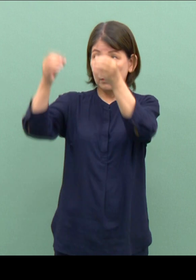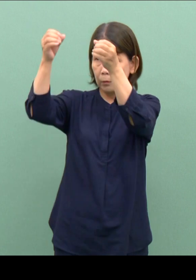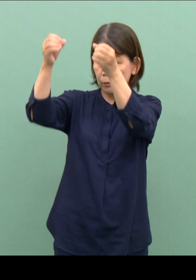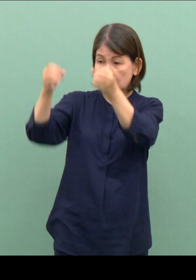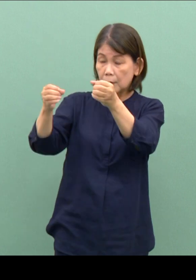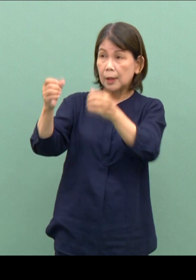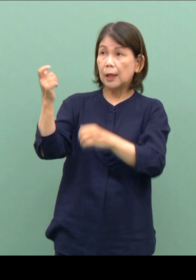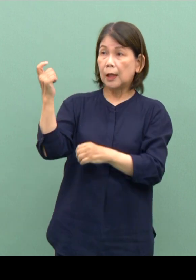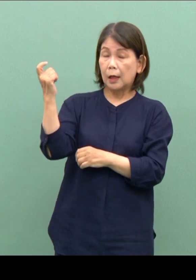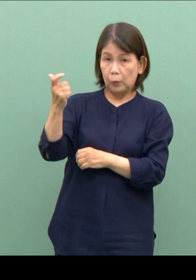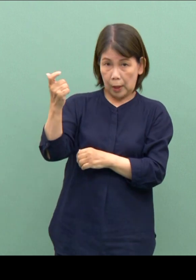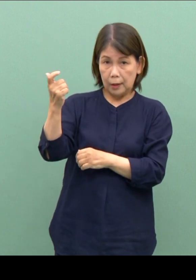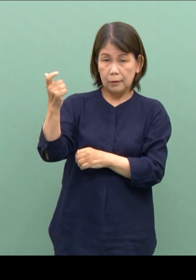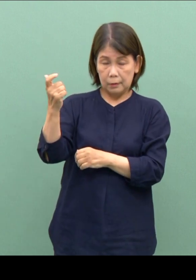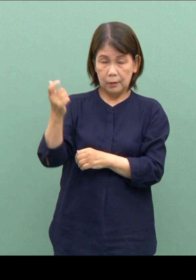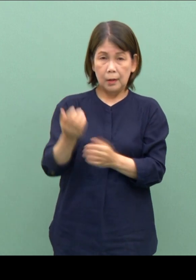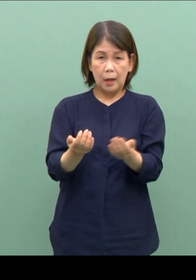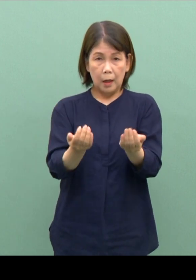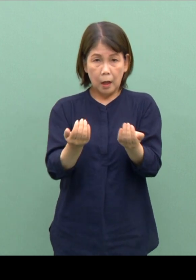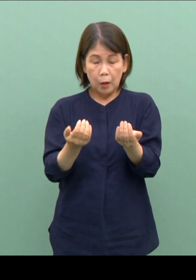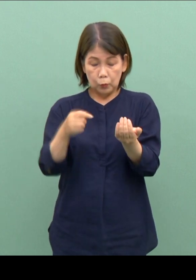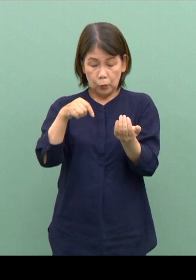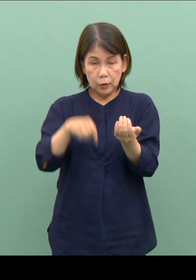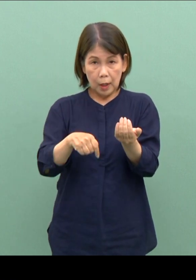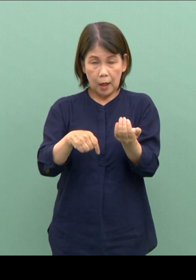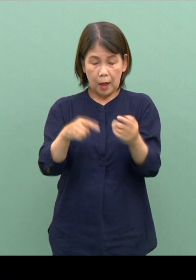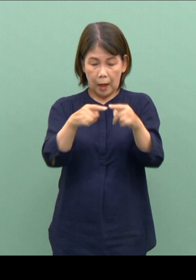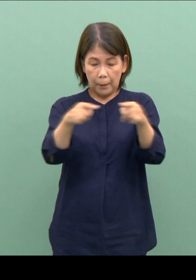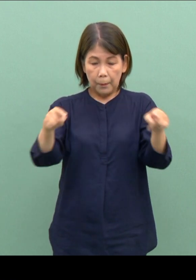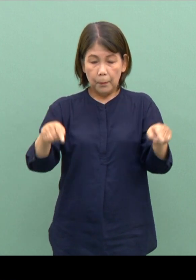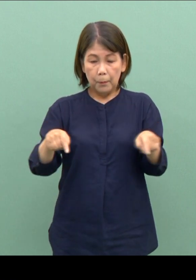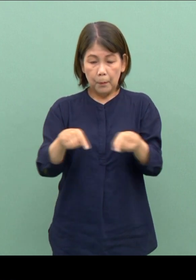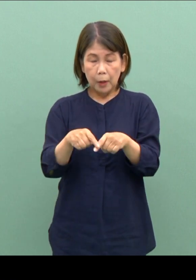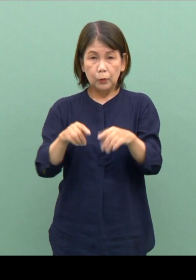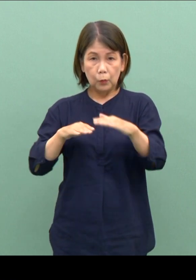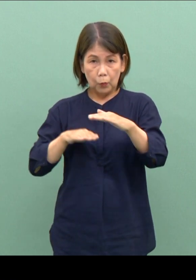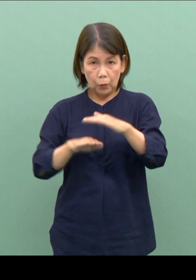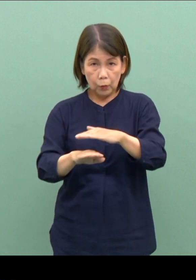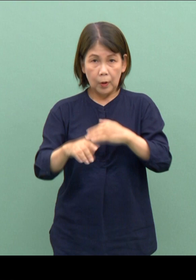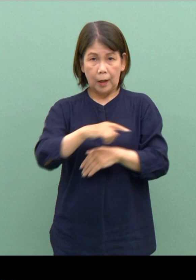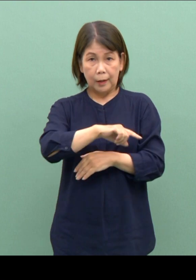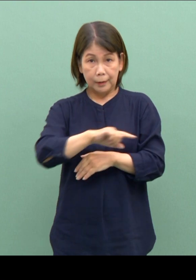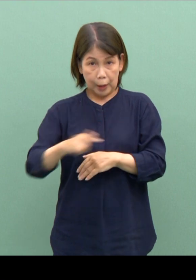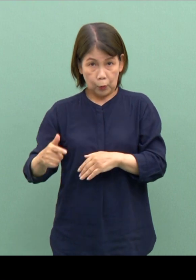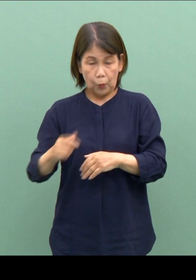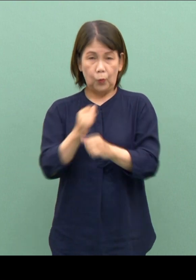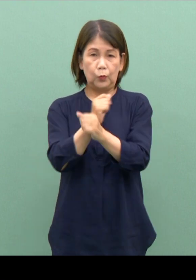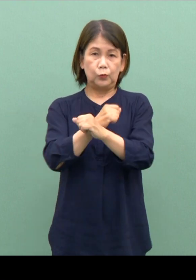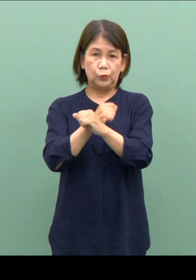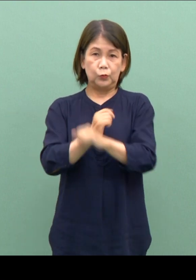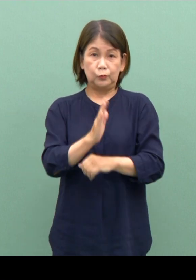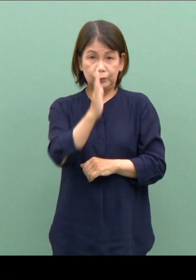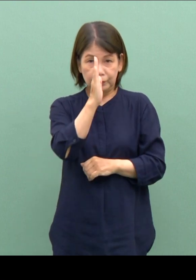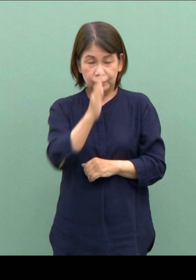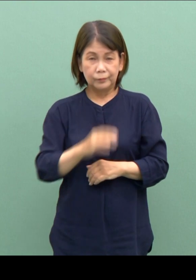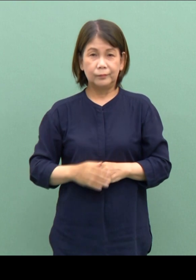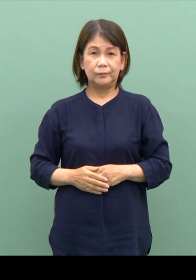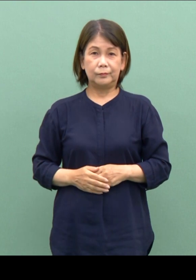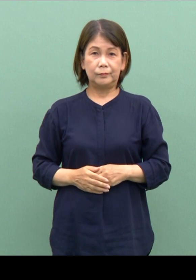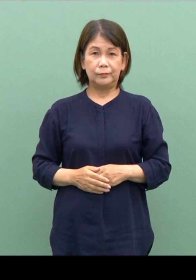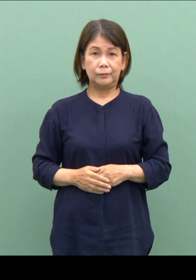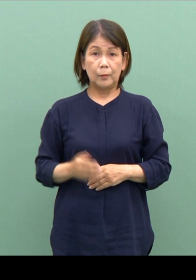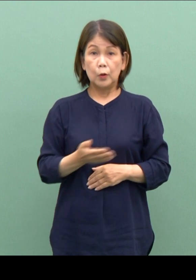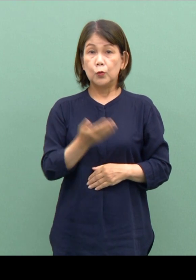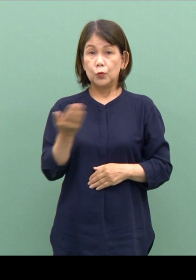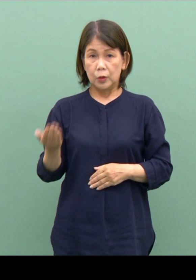型金具を設置したり、家具の底面に免震マットを設置したりして家具を固定しましょう。 次